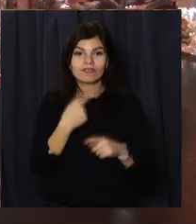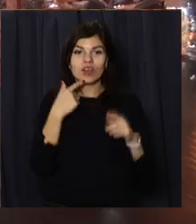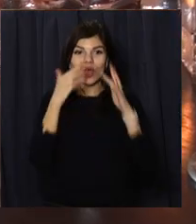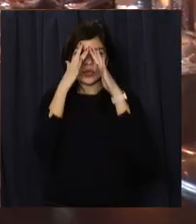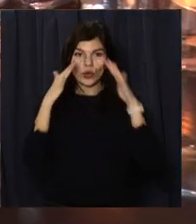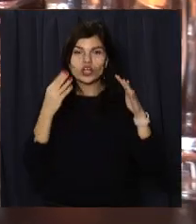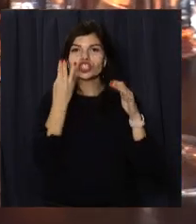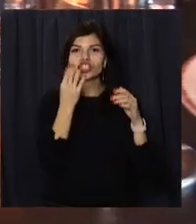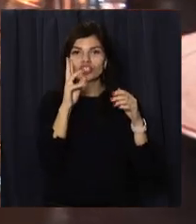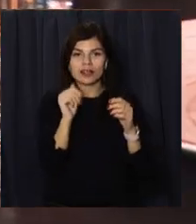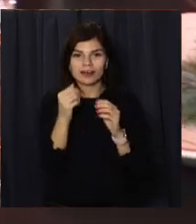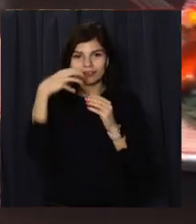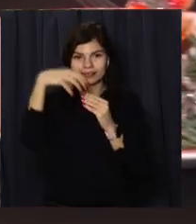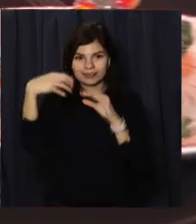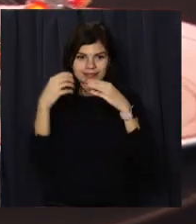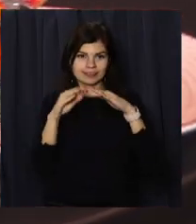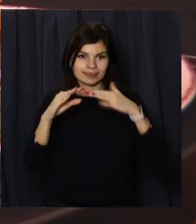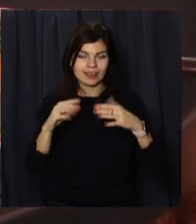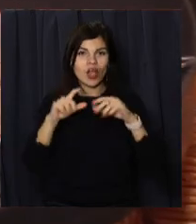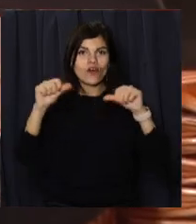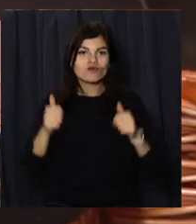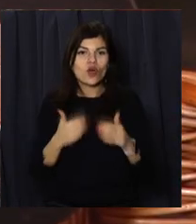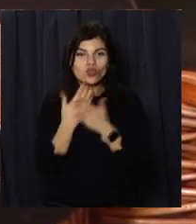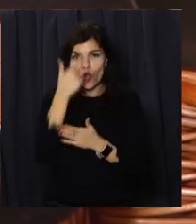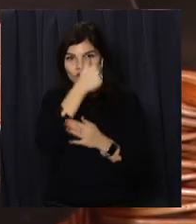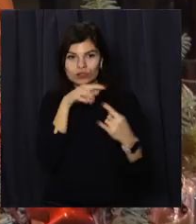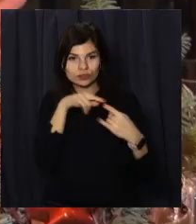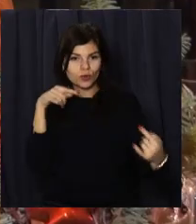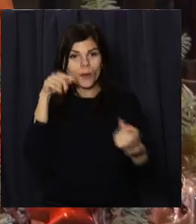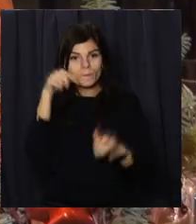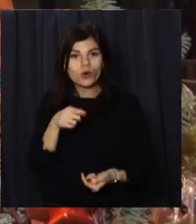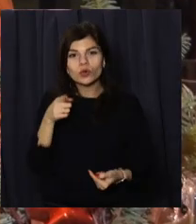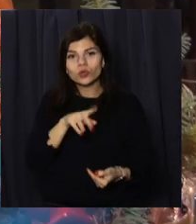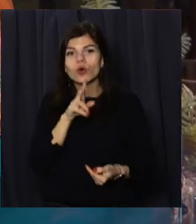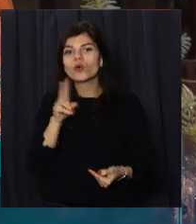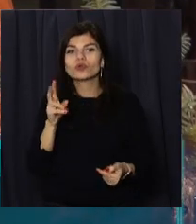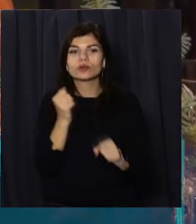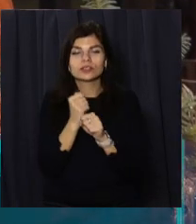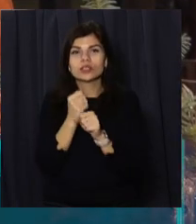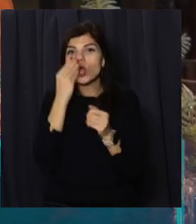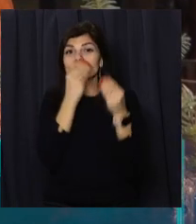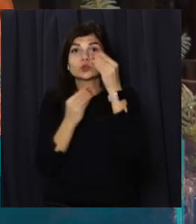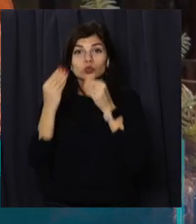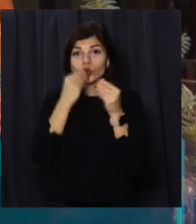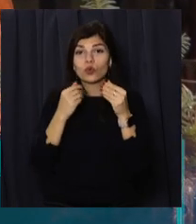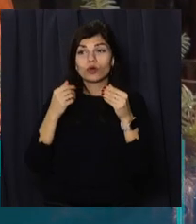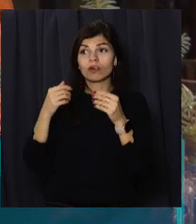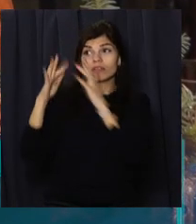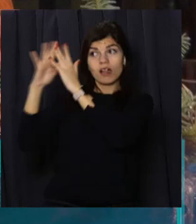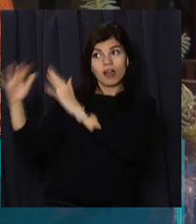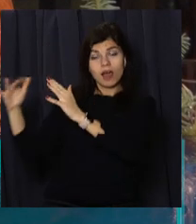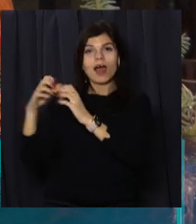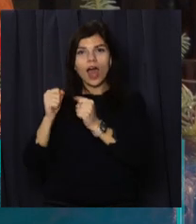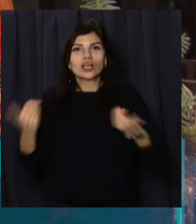новорічного столу підійде тим, хто встановлює штучну ялинку замість живої. Это одна общая композиция состоит из трех элементов,